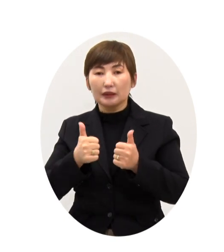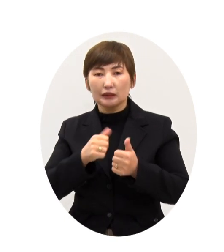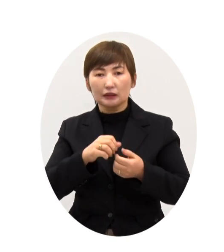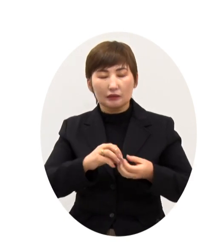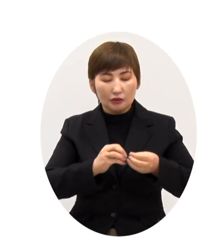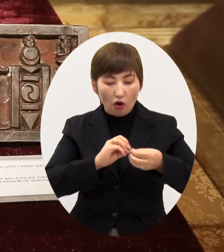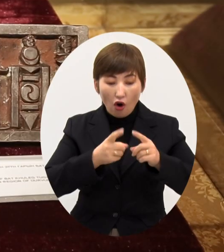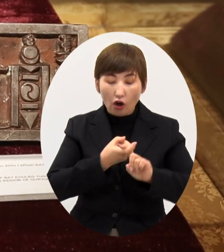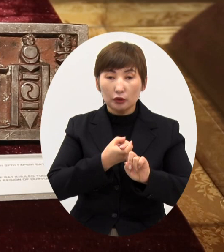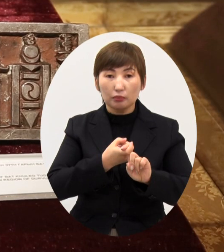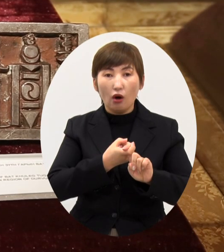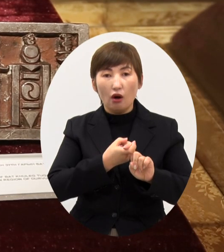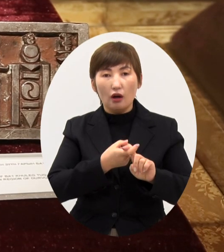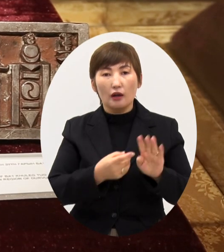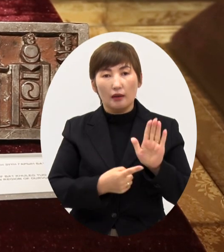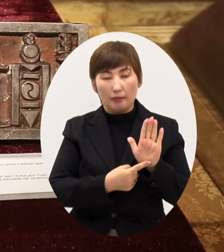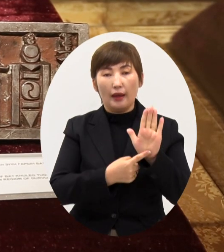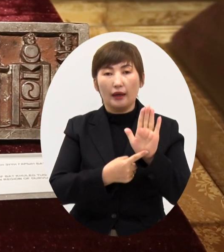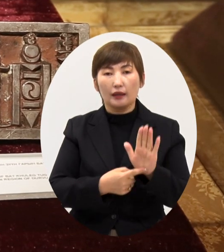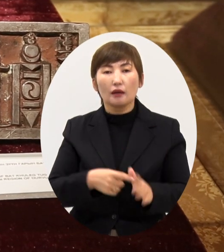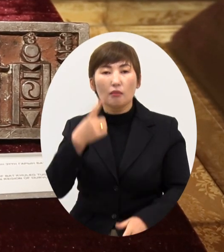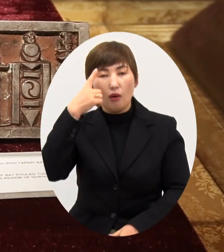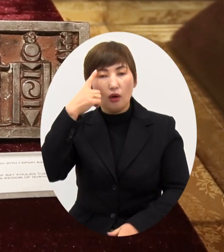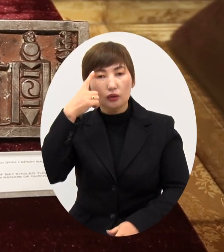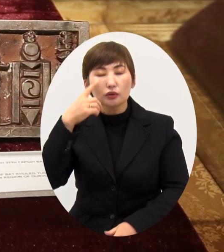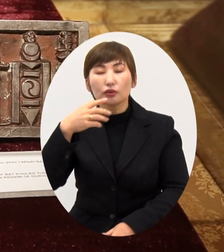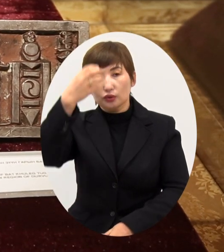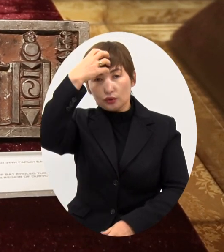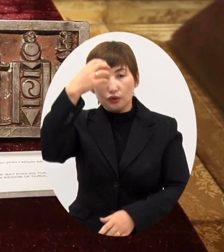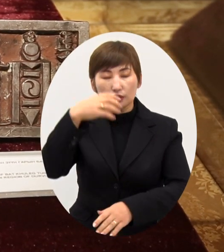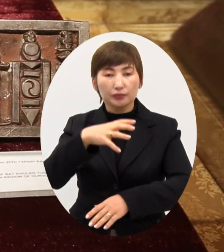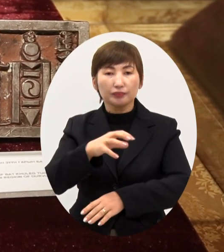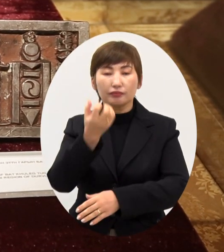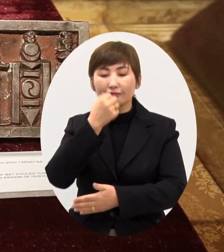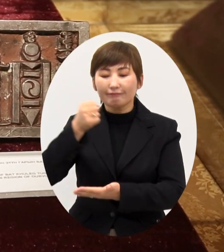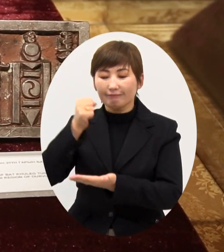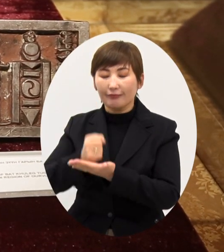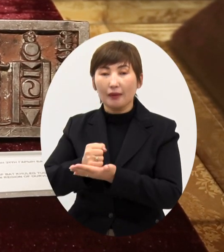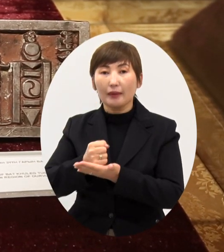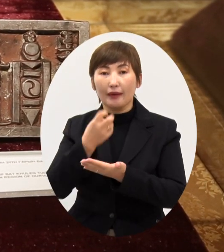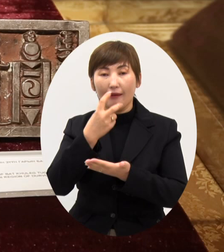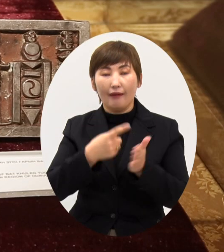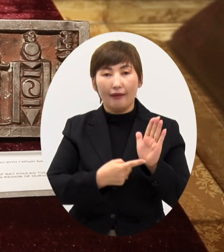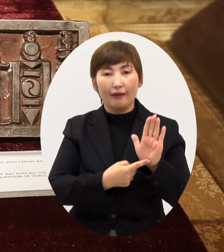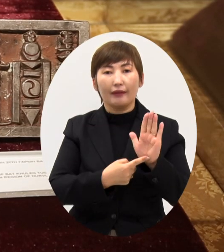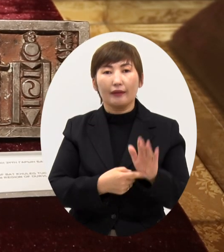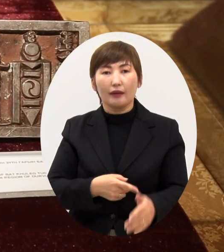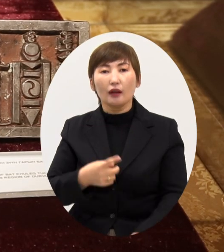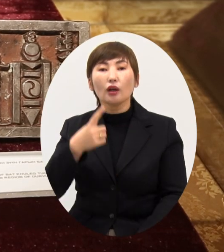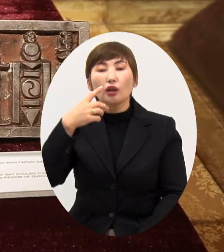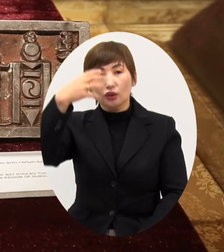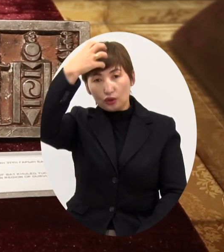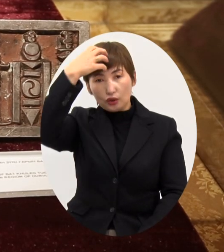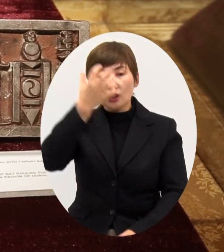хээ бэ. Монгол төрийн бэлэглэл Монгол төрийн тамгыг гэлгэцнээс хараарай. За төрийн